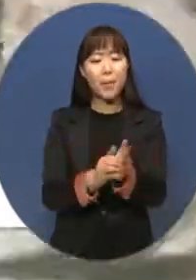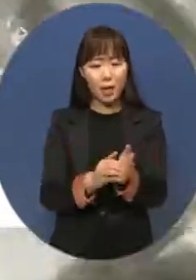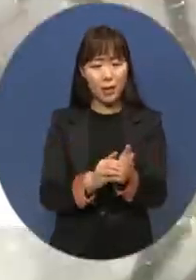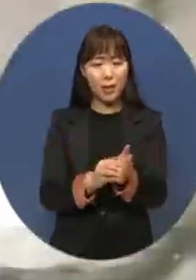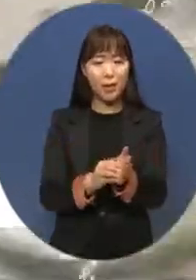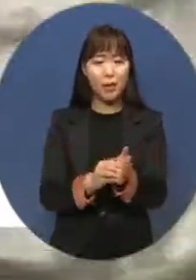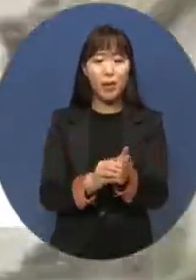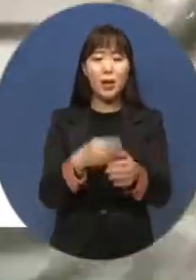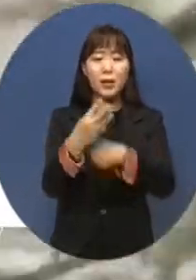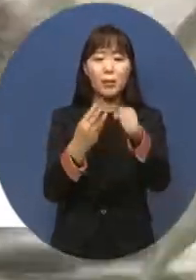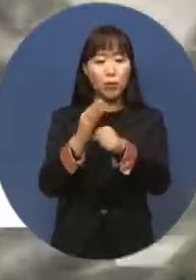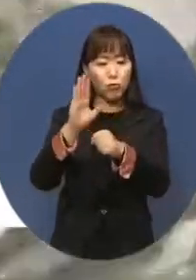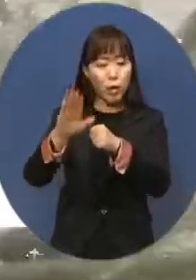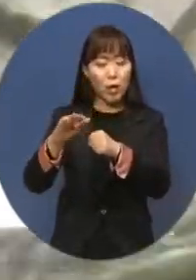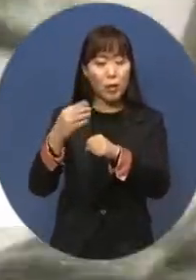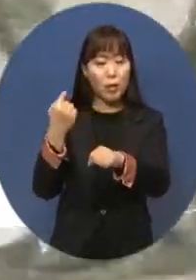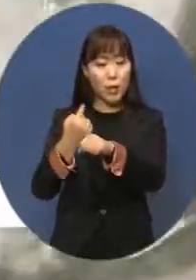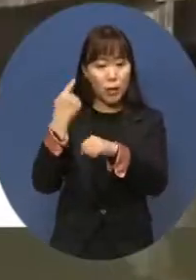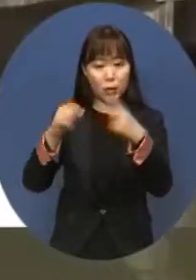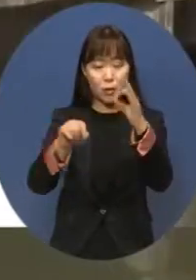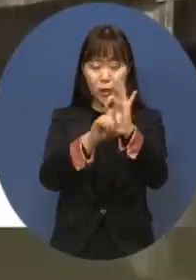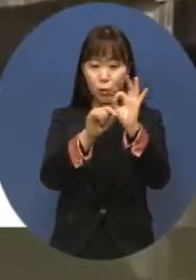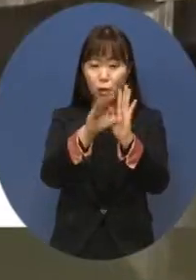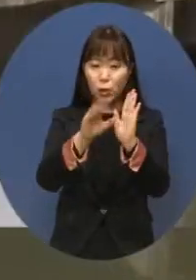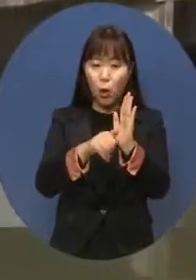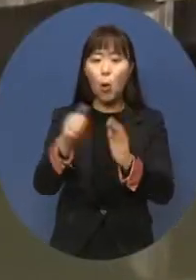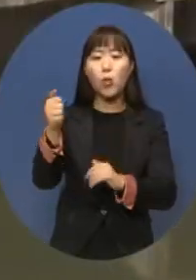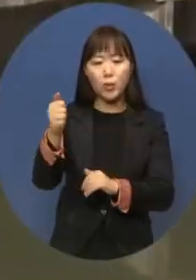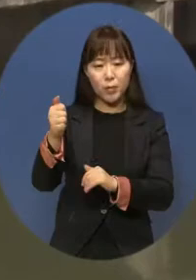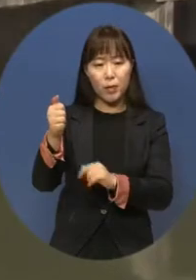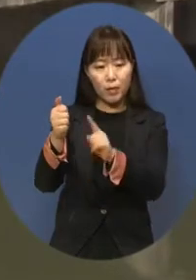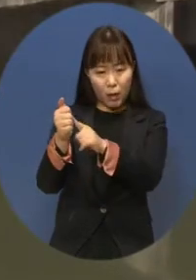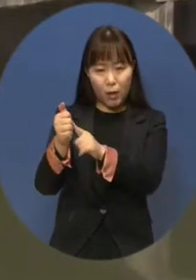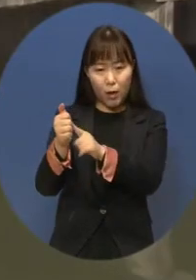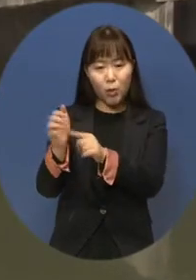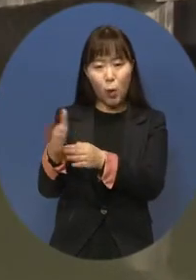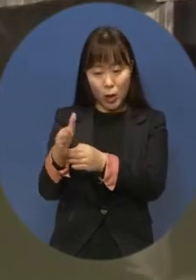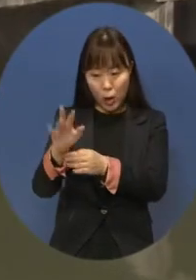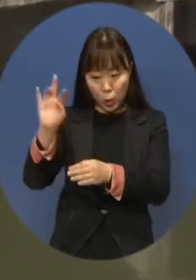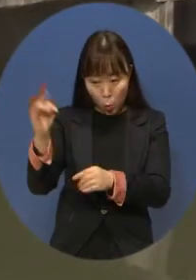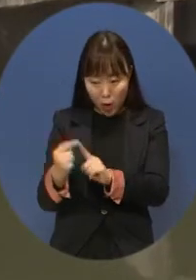3년 후인 지난해 10월 50여 말일 연어가 돌아온 것을 확인했습니다